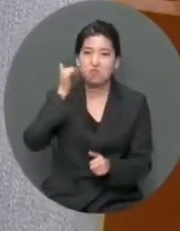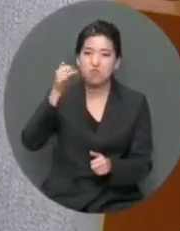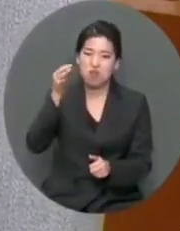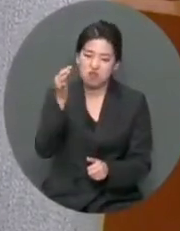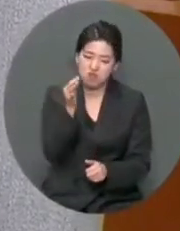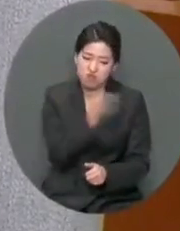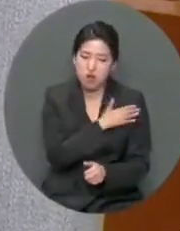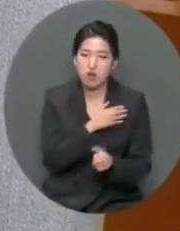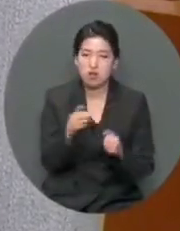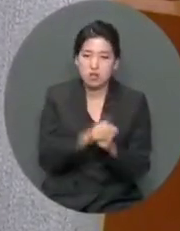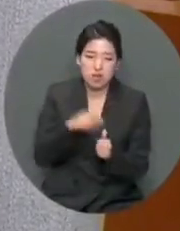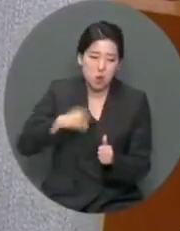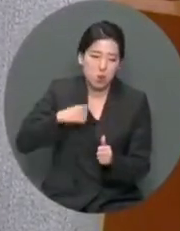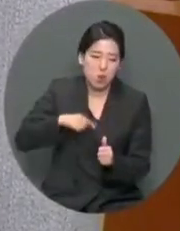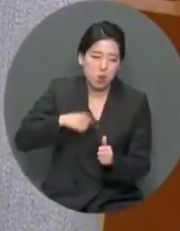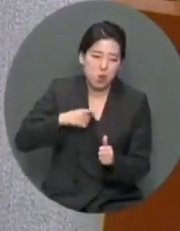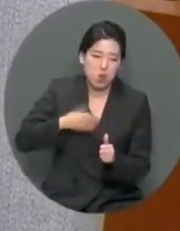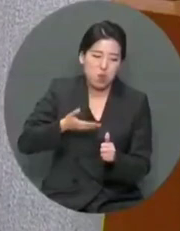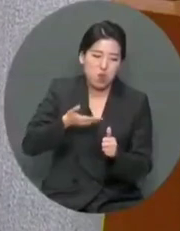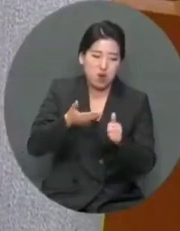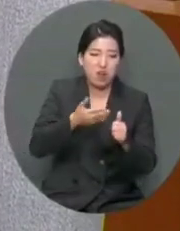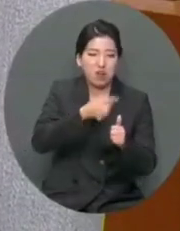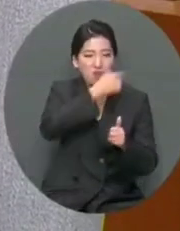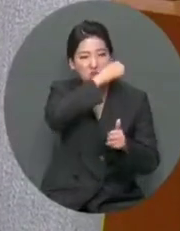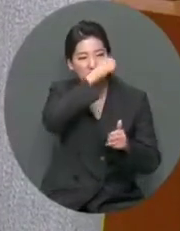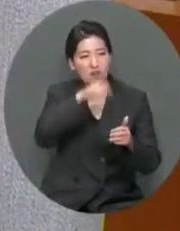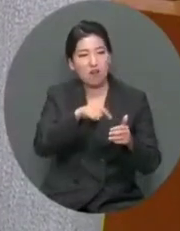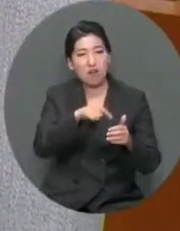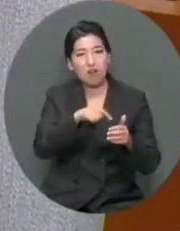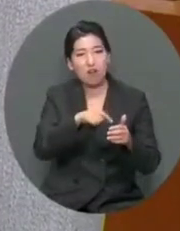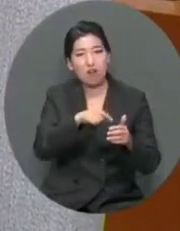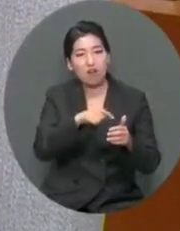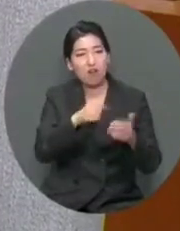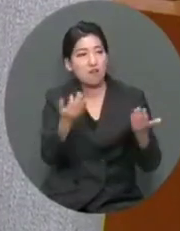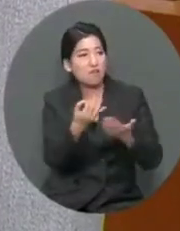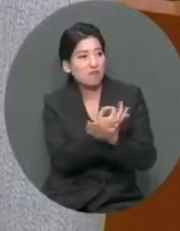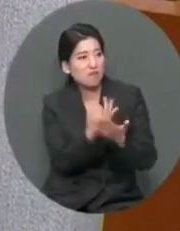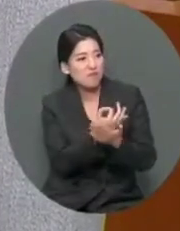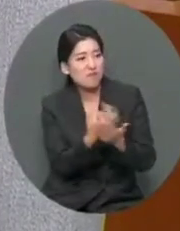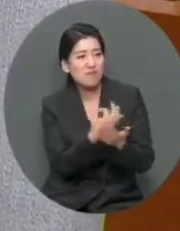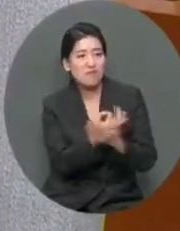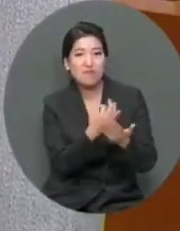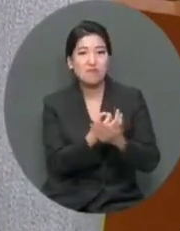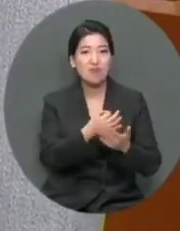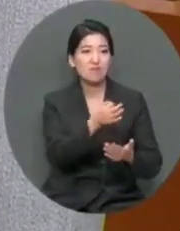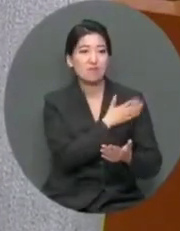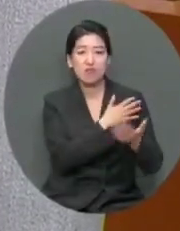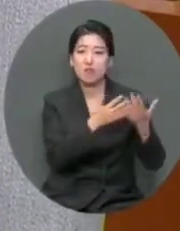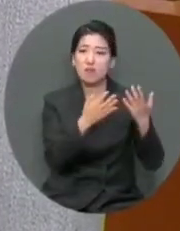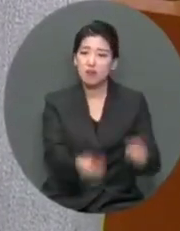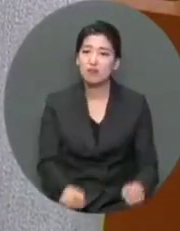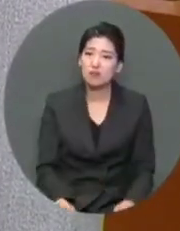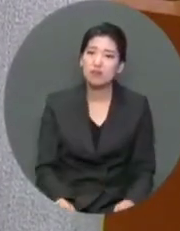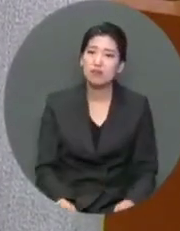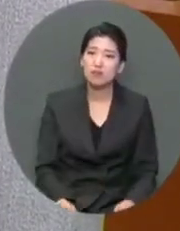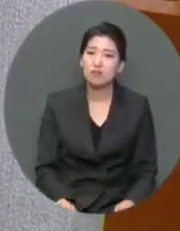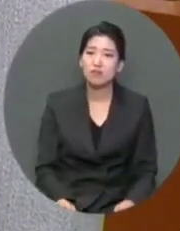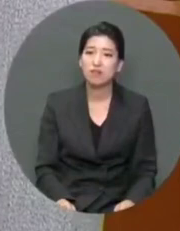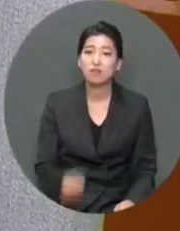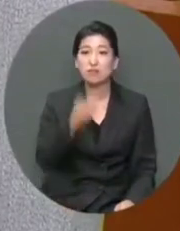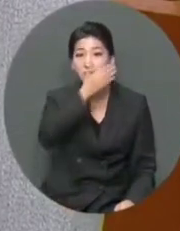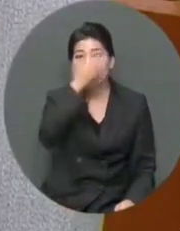있겠지만, 그런 부모들 못 만나서, 그돈 2천만 원, 1,000만 원 없어갖고, 종종 거리는 사람들 많아요. 가게 하나 못 내갖고, 힘들어하는